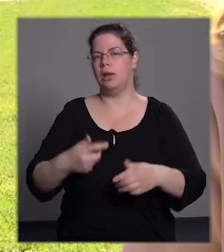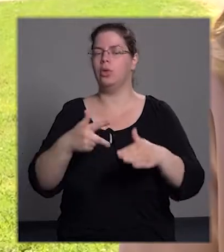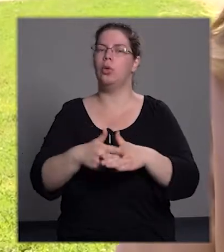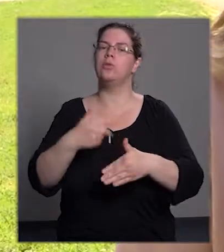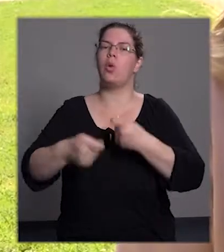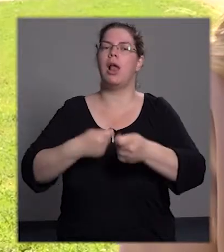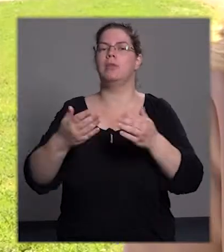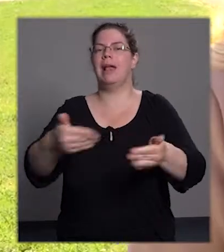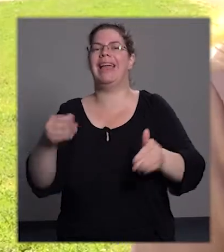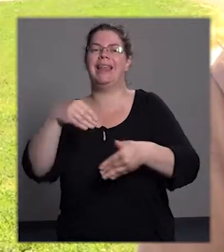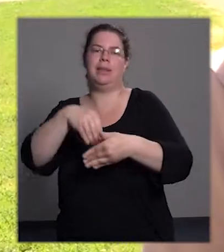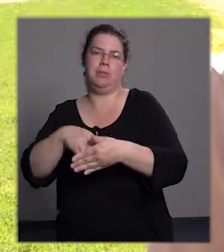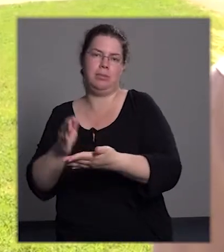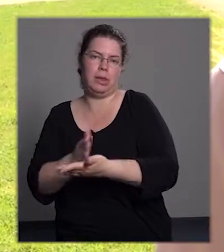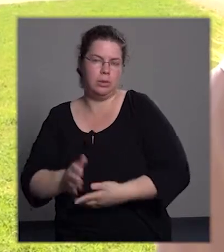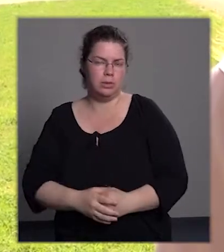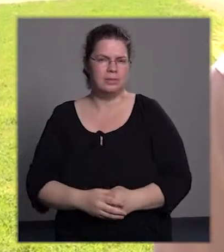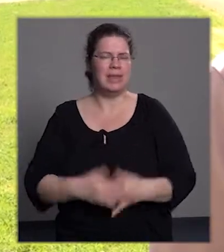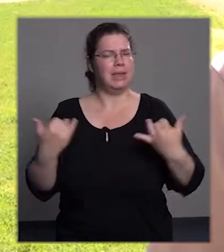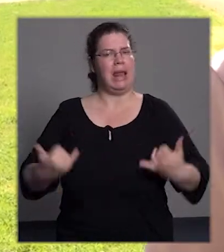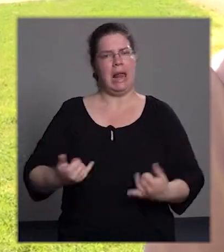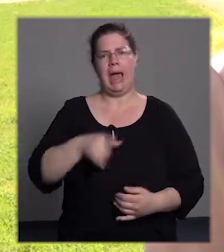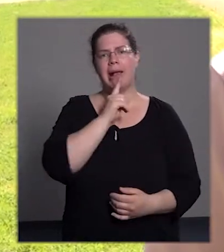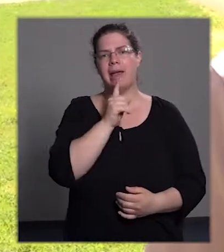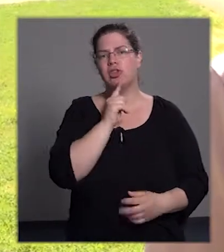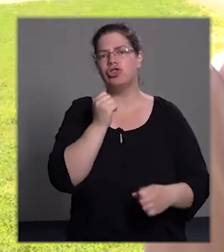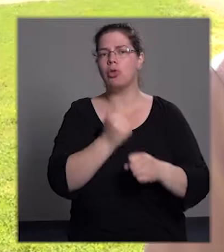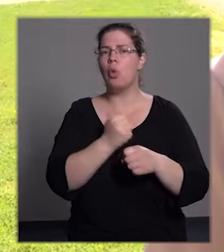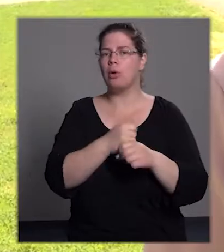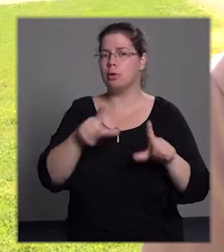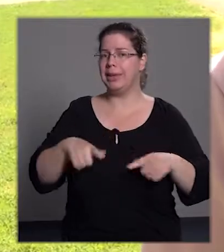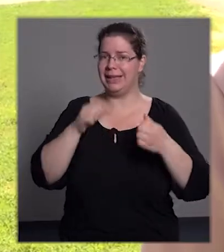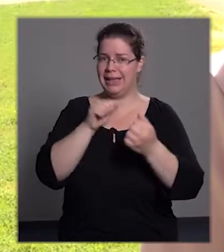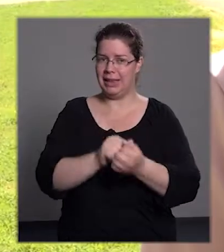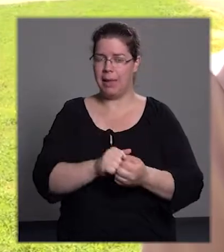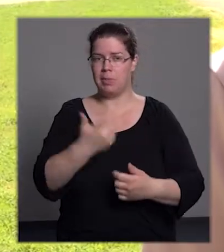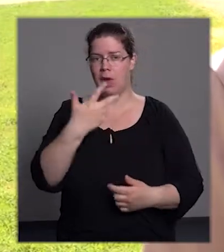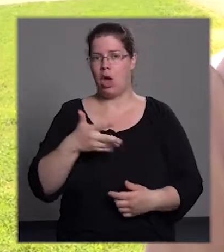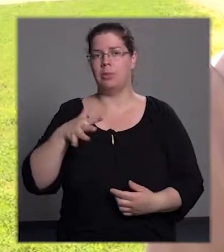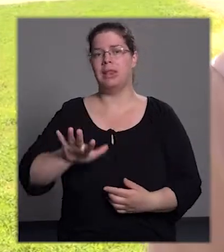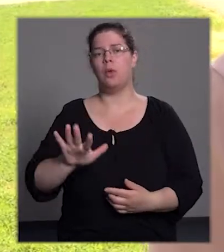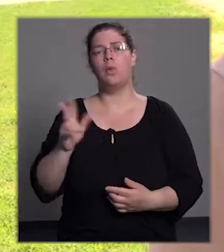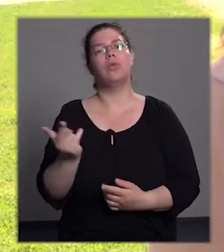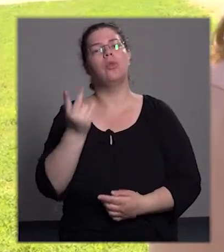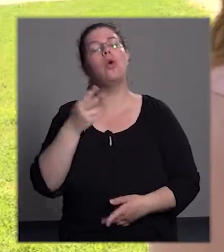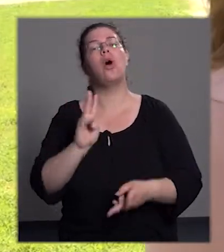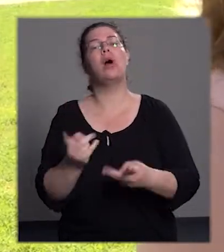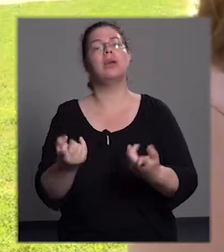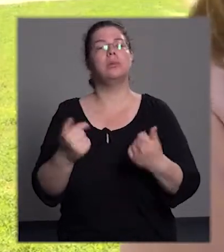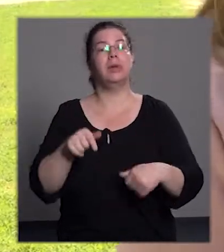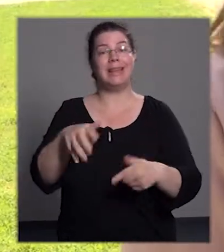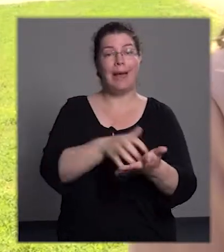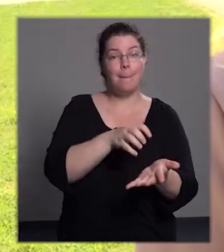keretében. Jelenleg elég kevés a dolgozónknak a létszáma, 35 fő, akik közül itt a